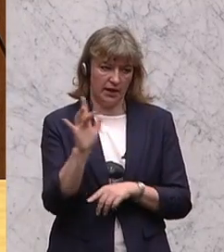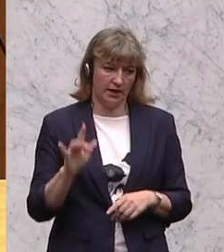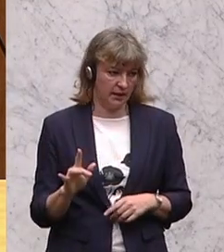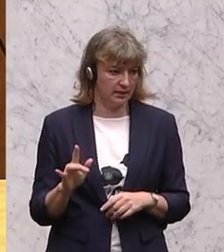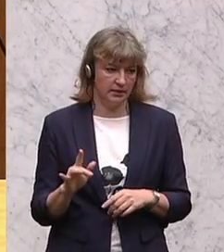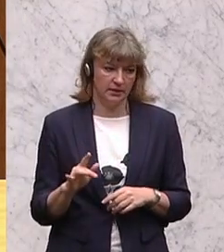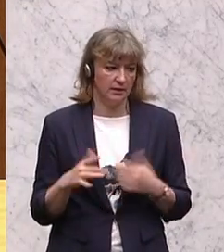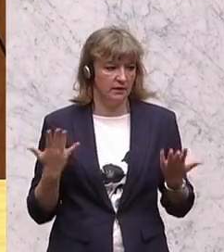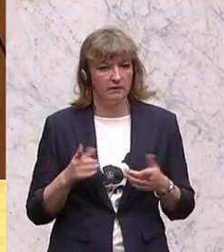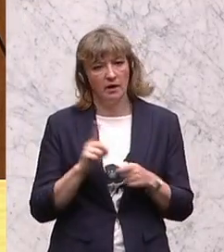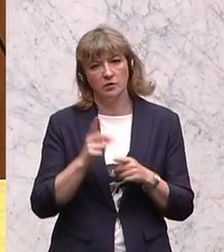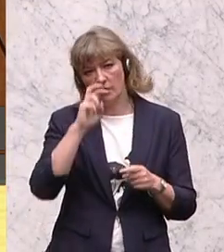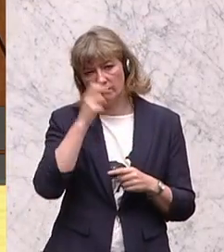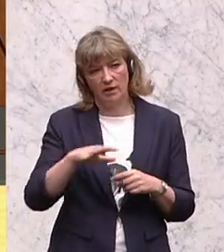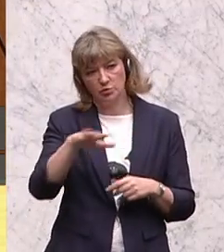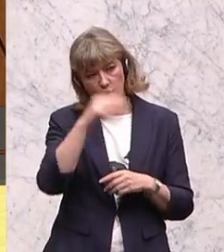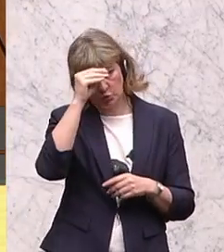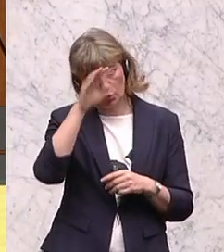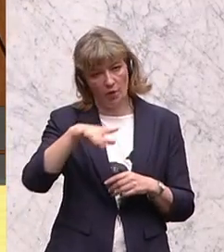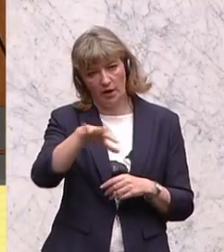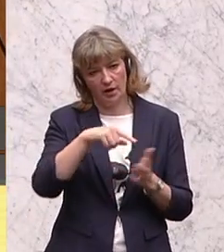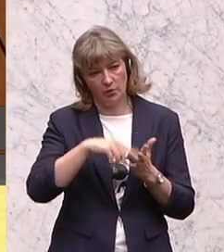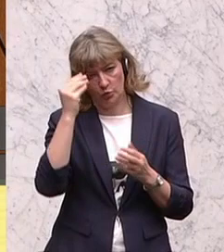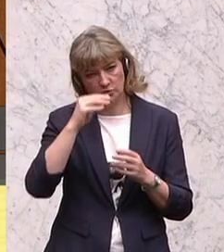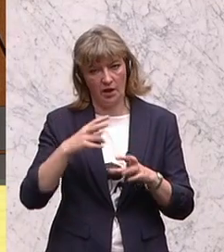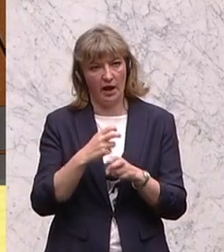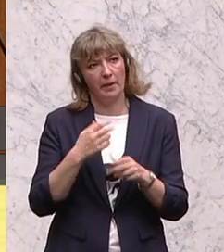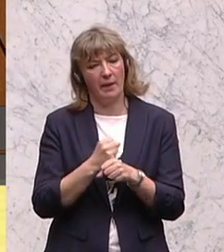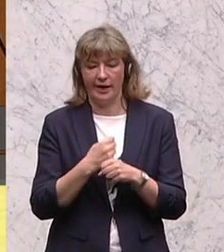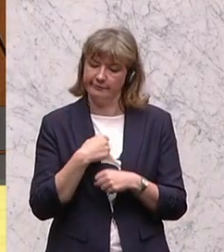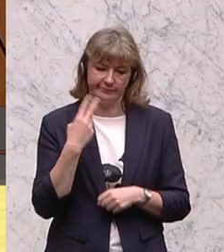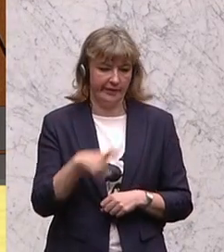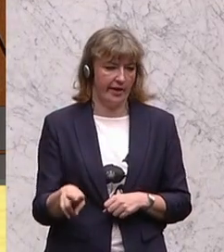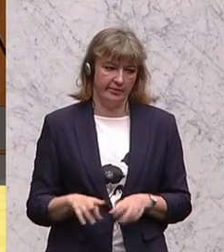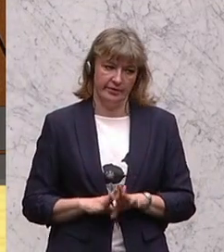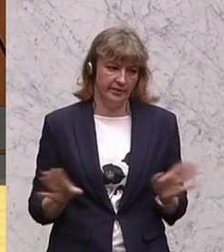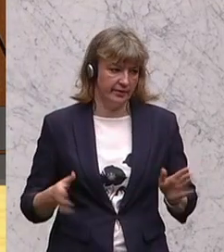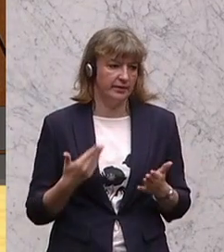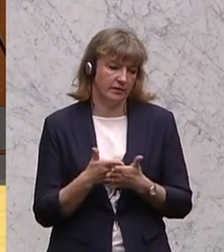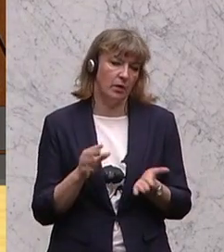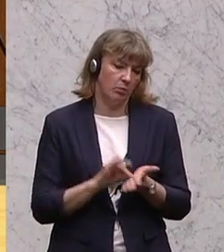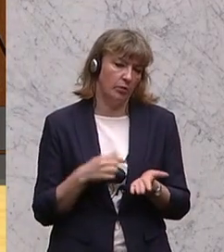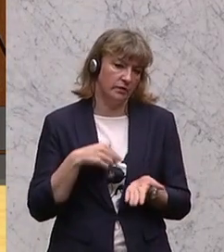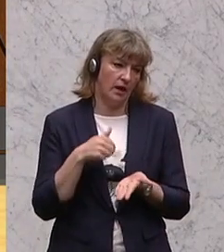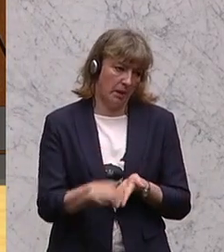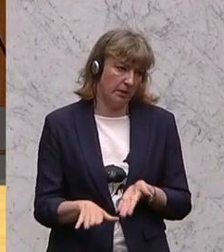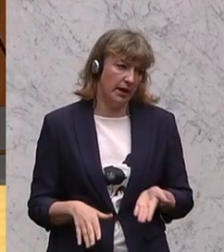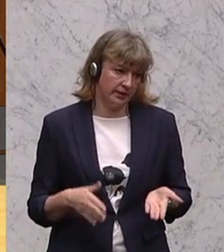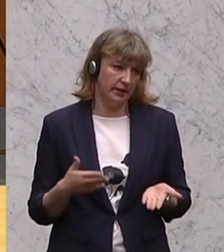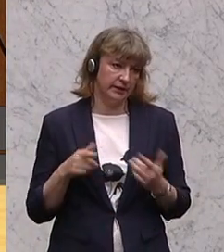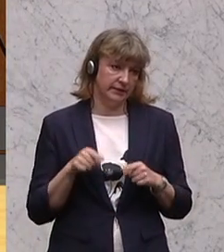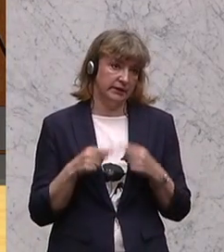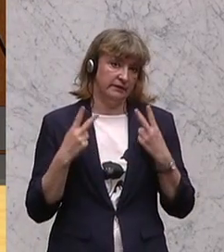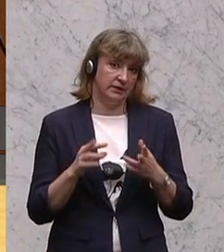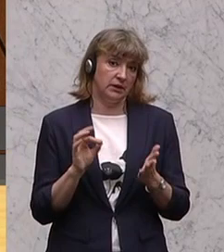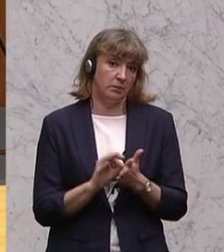hier irgendwie Feldversuche an den Schülerinnen und Schülern in Österreich durchzuführen. Und deswegen ist das ein Punkt, den wir ablehnen, wo, und das ist